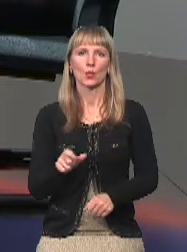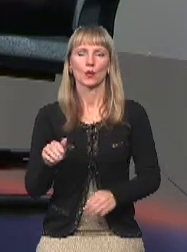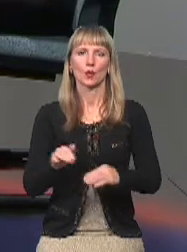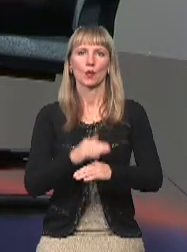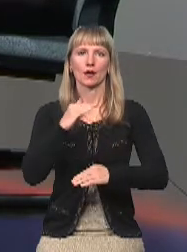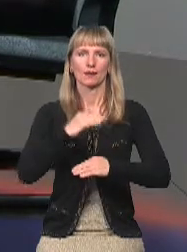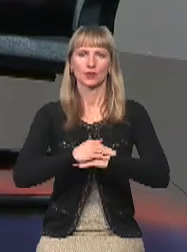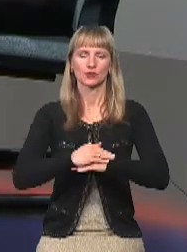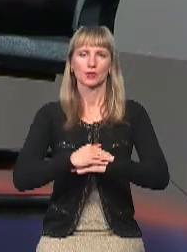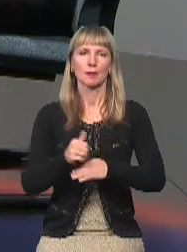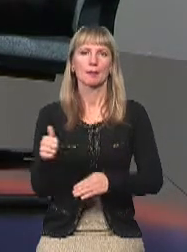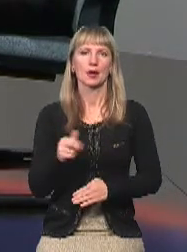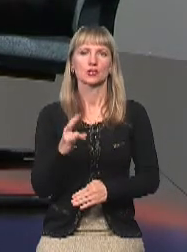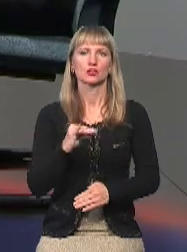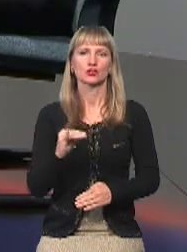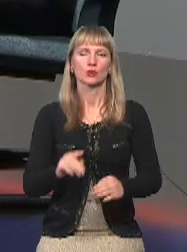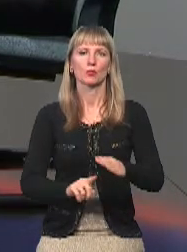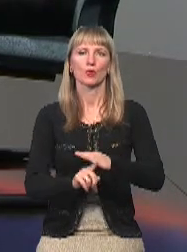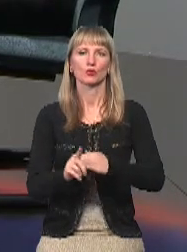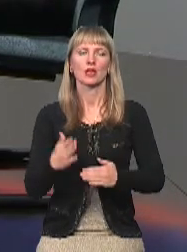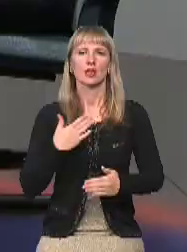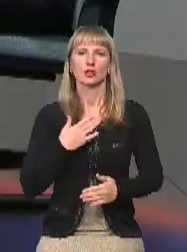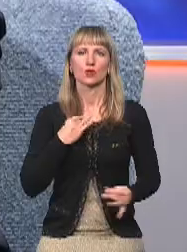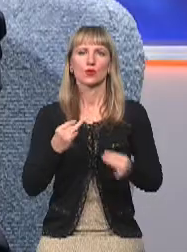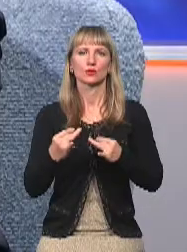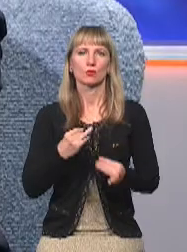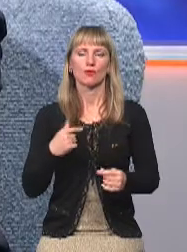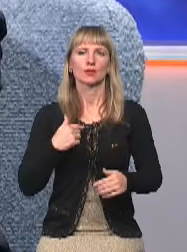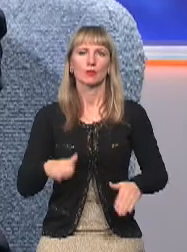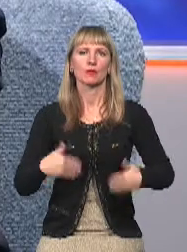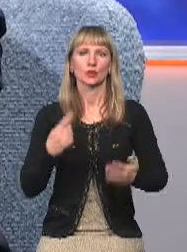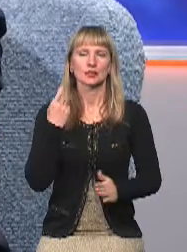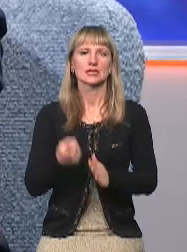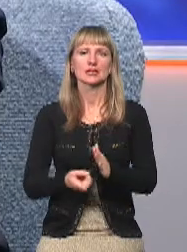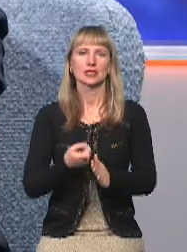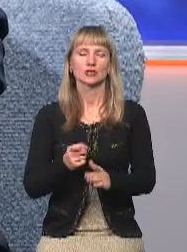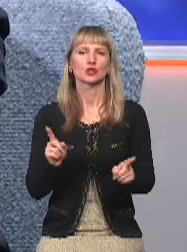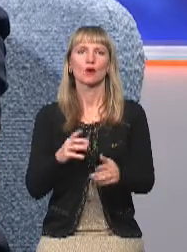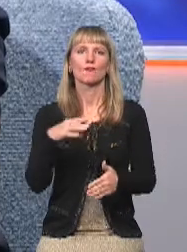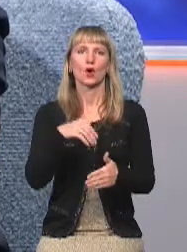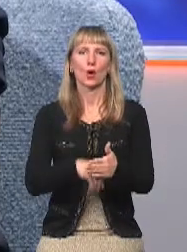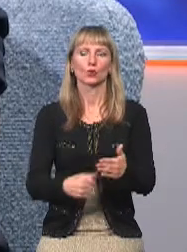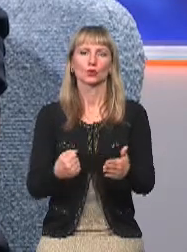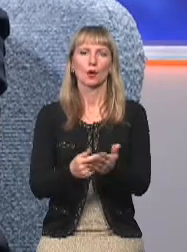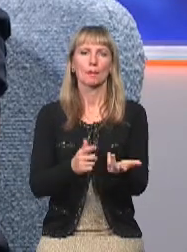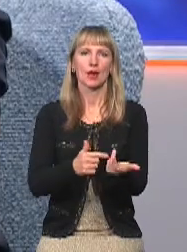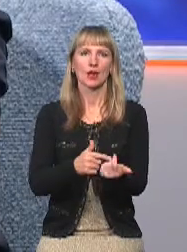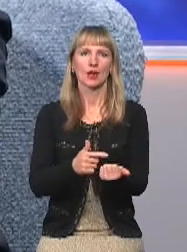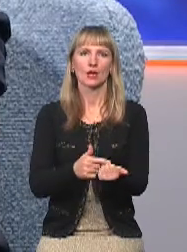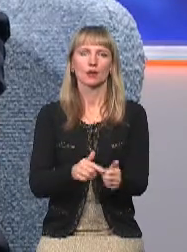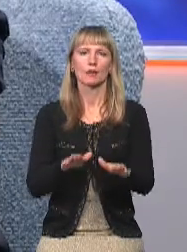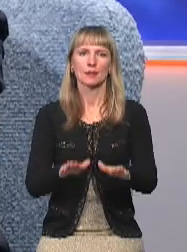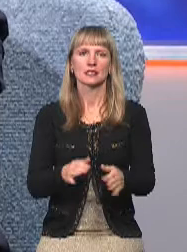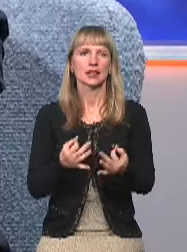вечір. Перш ніж почати нашу розмову, я пропоную дізнатися, що входить до переліку місць